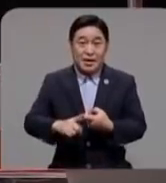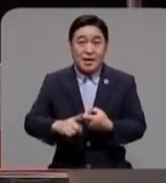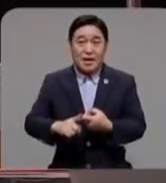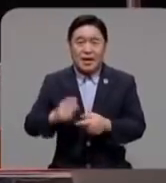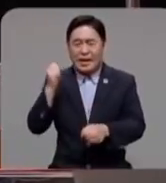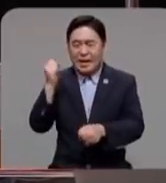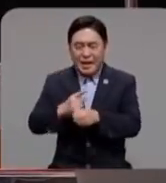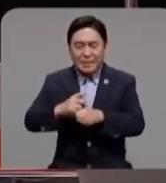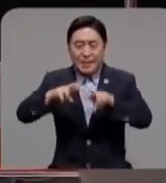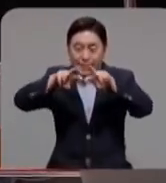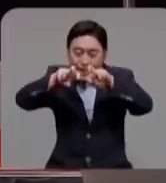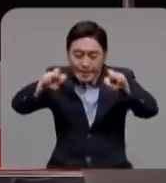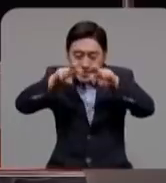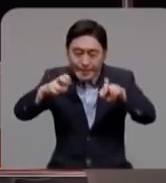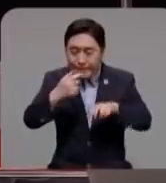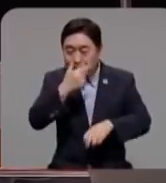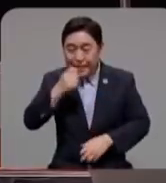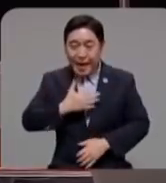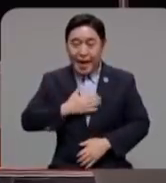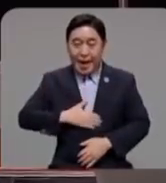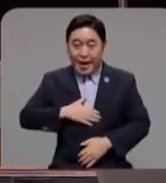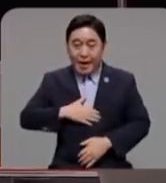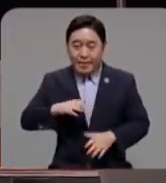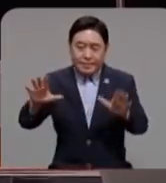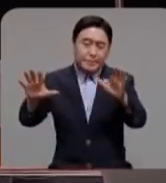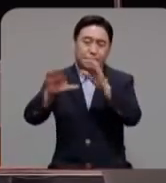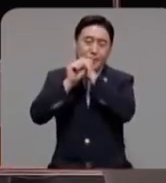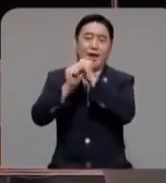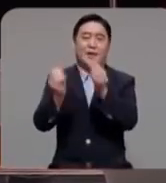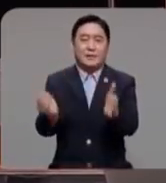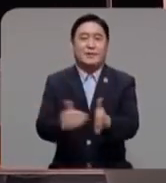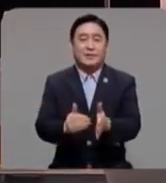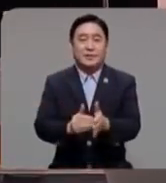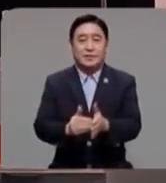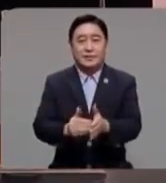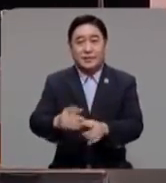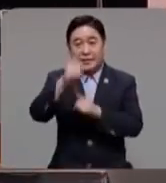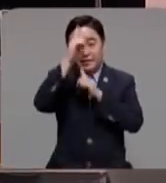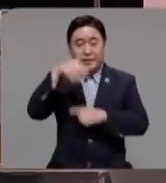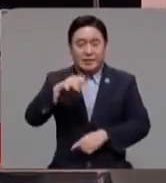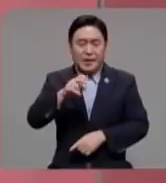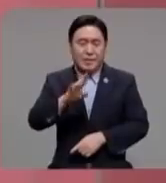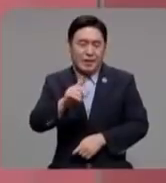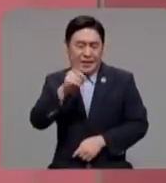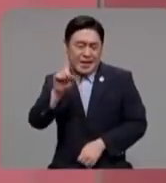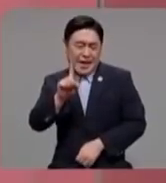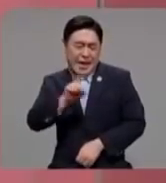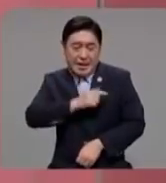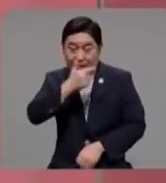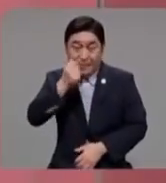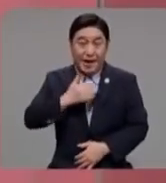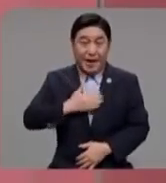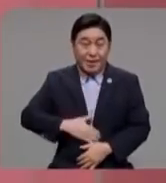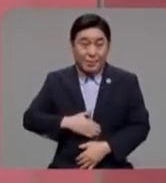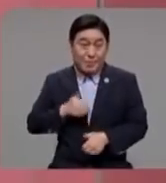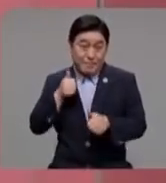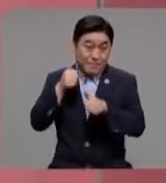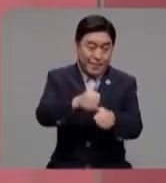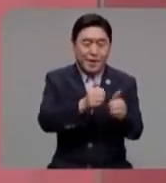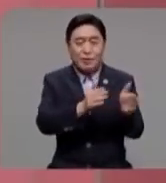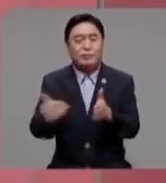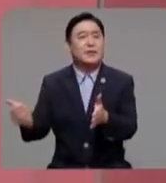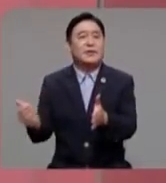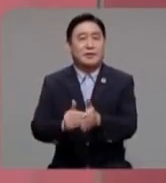다 파고들었고 이미 다 잘 파악하고 있습니다. 이재명을 가장 잘 알고 이재명을 쓰러뜨릴